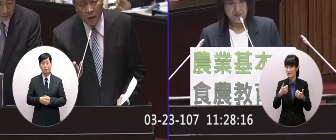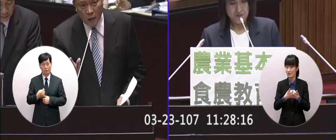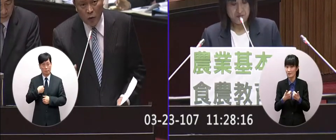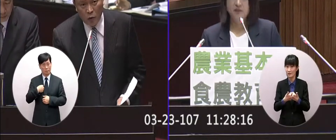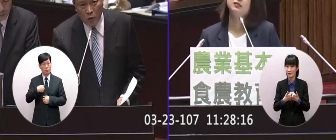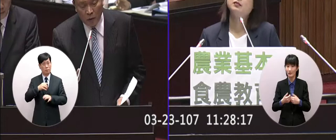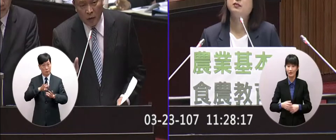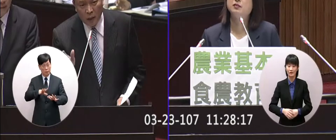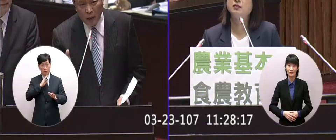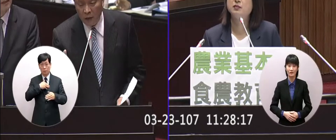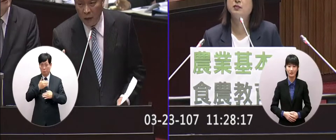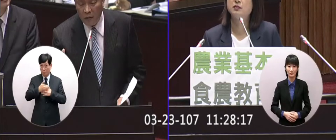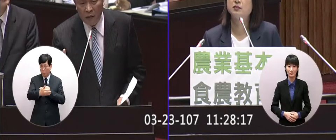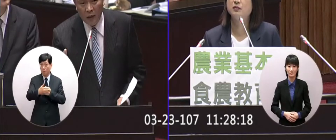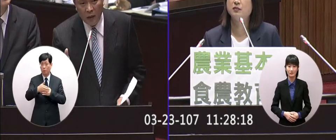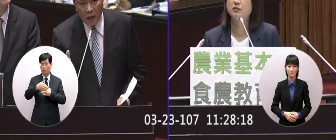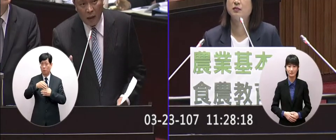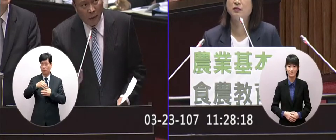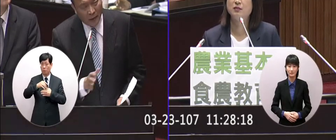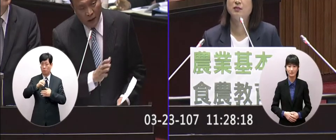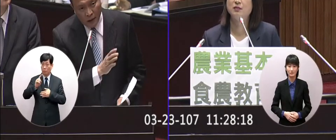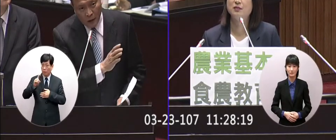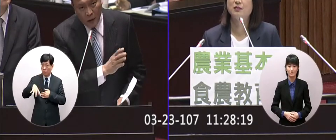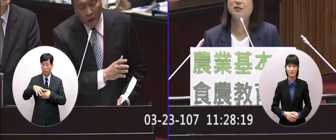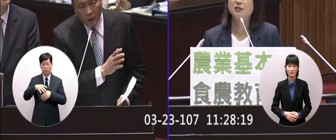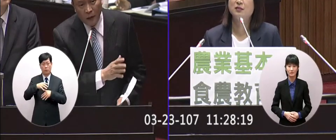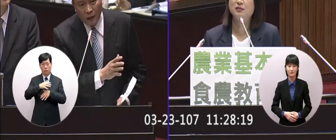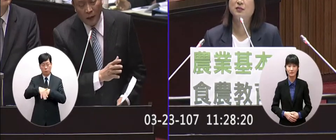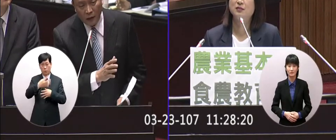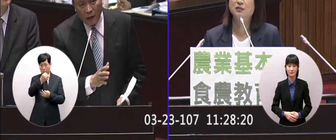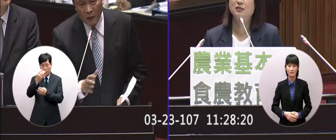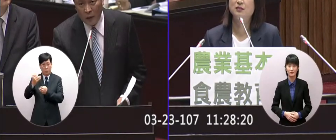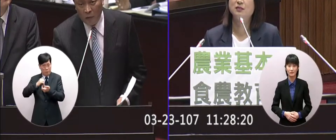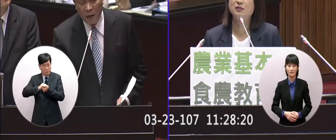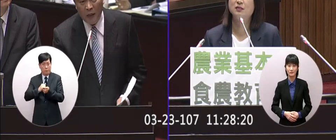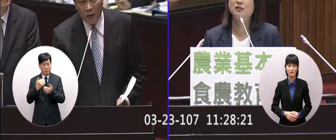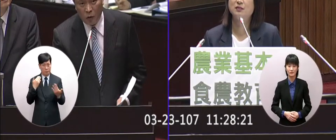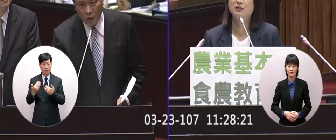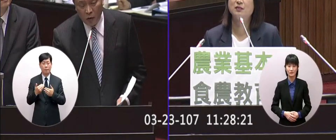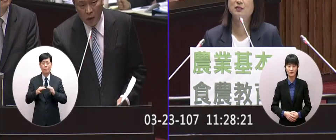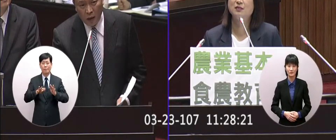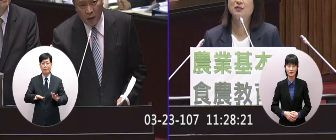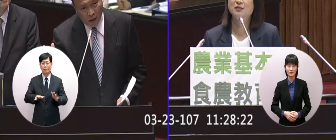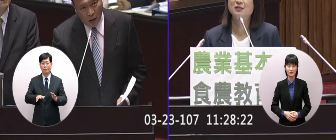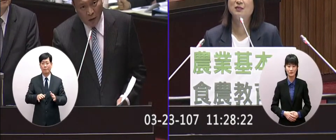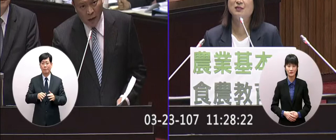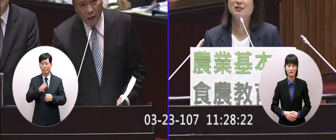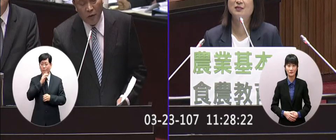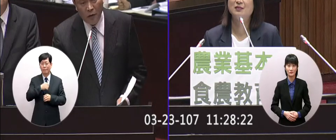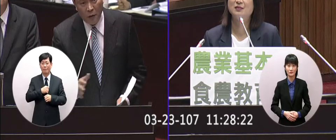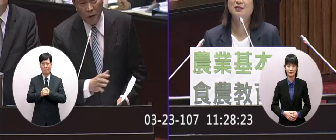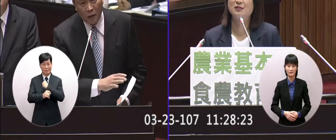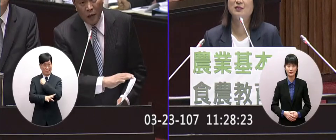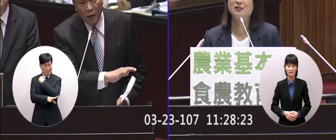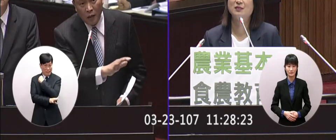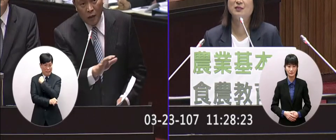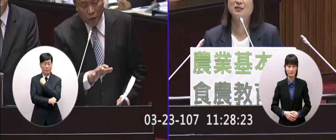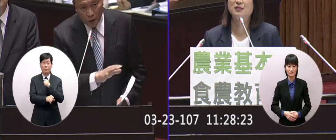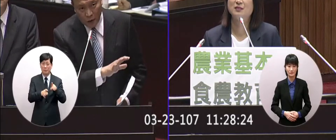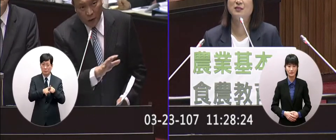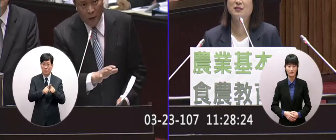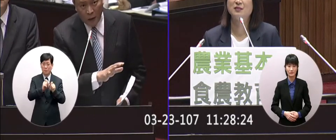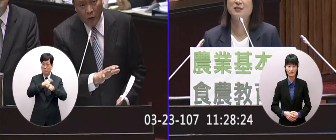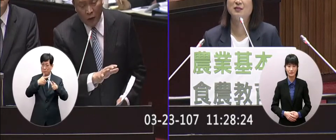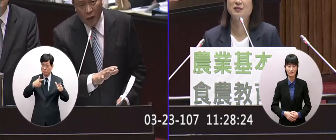的进度我们会先把这个期程先定。那你也知道我们现在从草根或者是